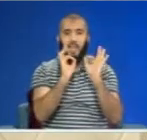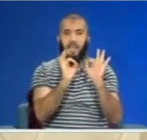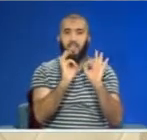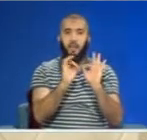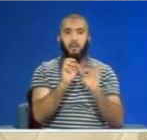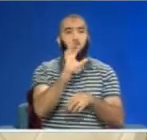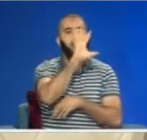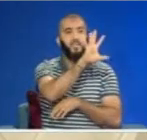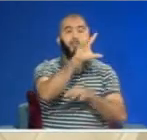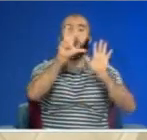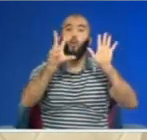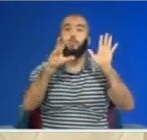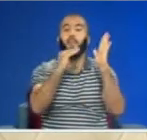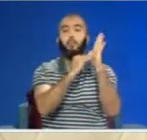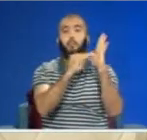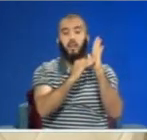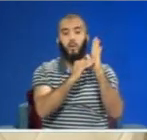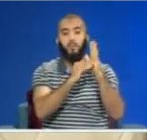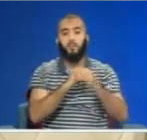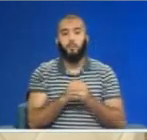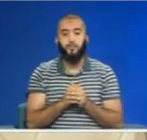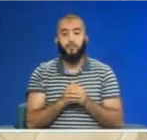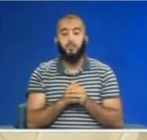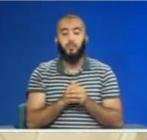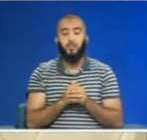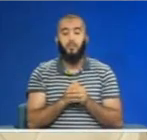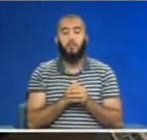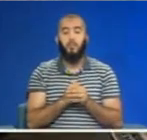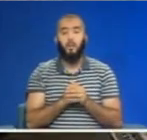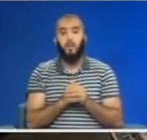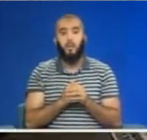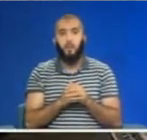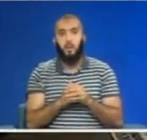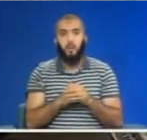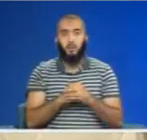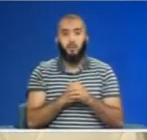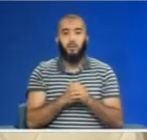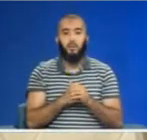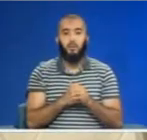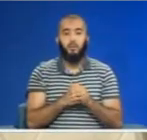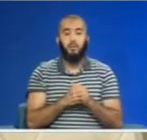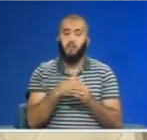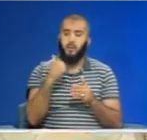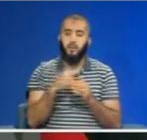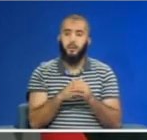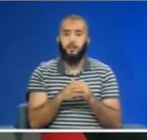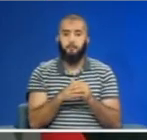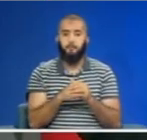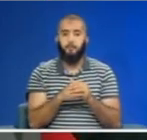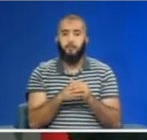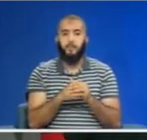يتصدق أو يخرج حتى على سبيل الزكاة تقربا إلى الله تعالى له ذلك إن شاء الله.